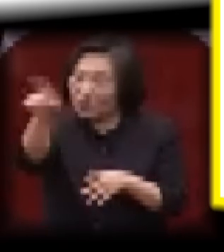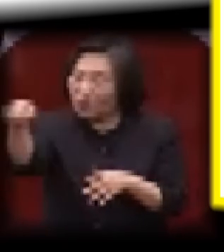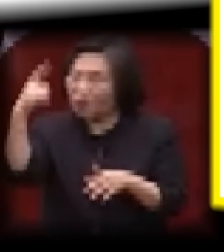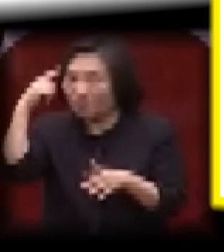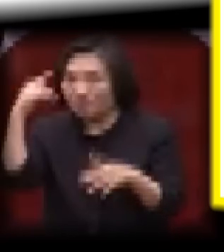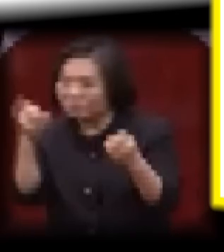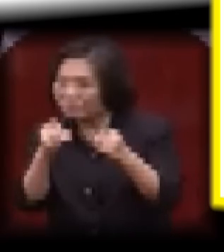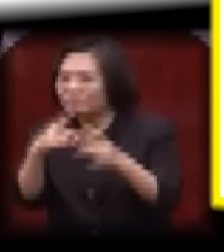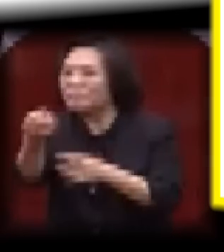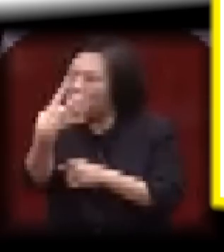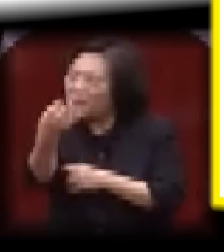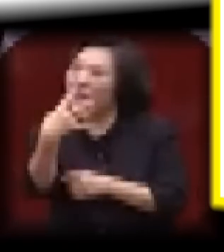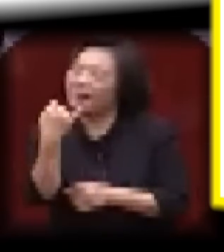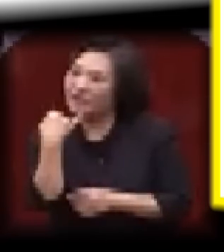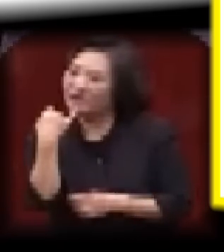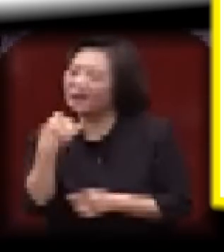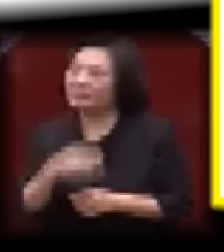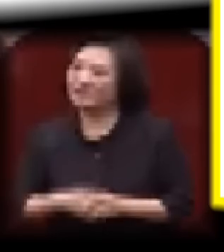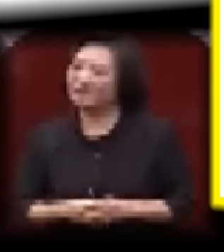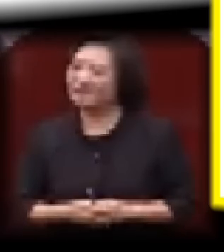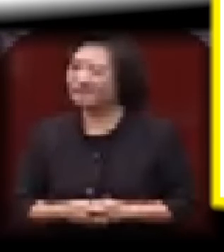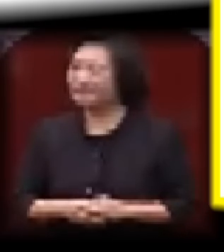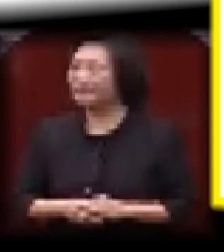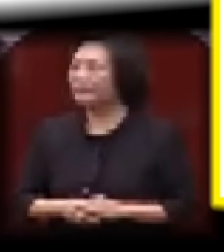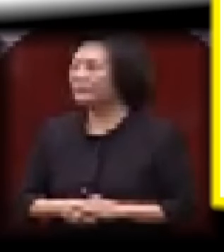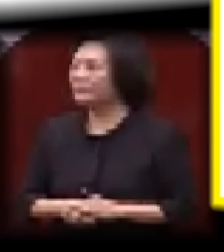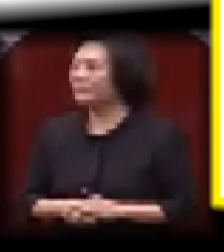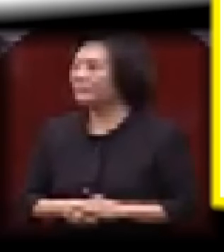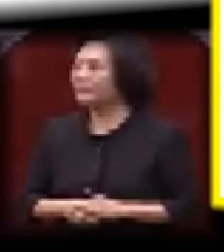随时可以提供我们意见，我们就会再处理。